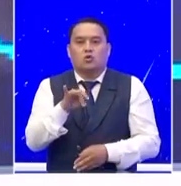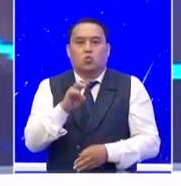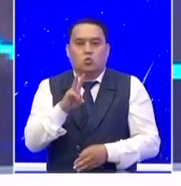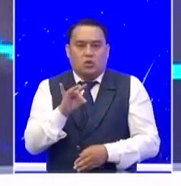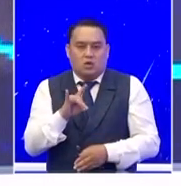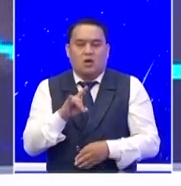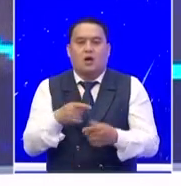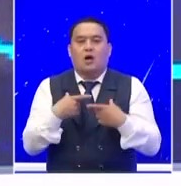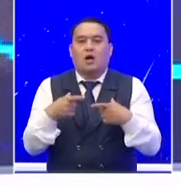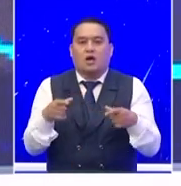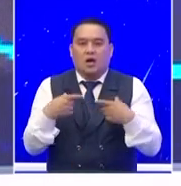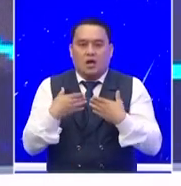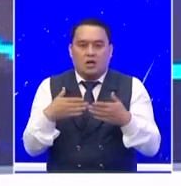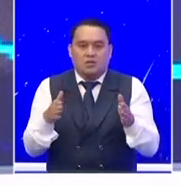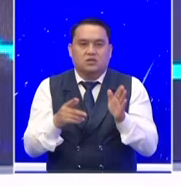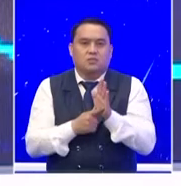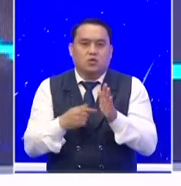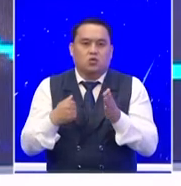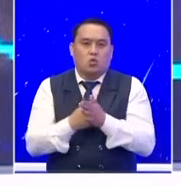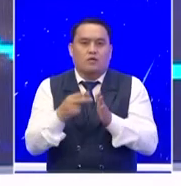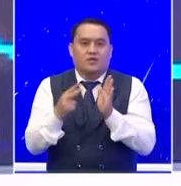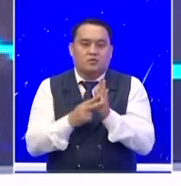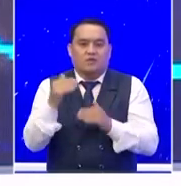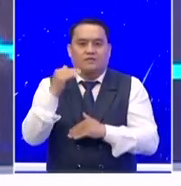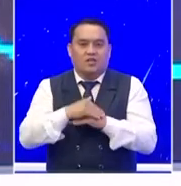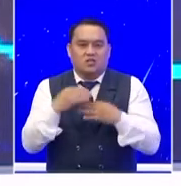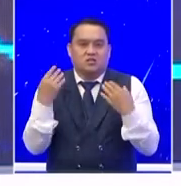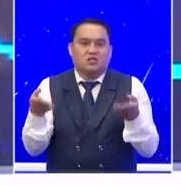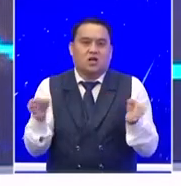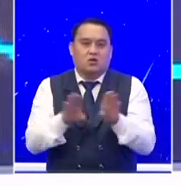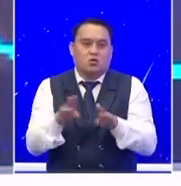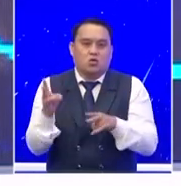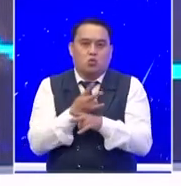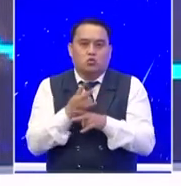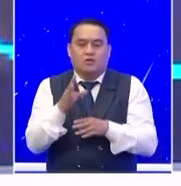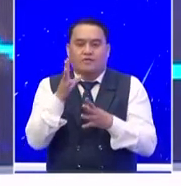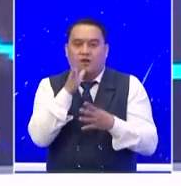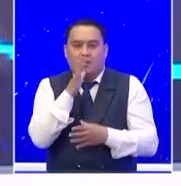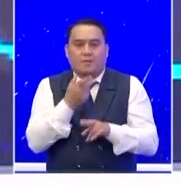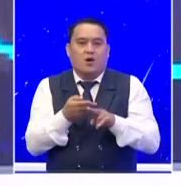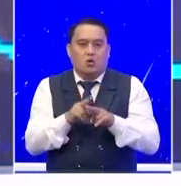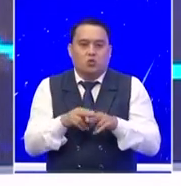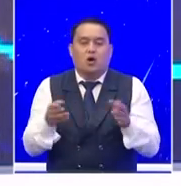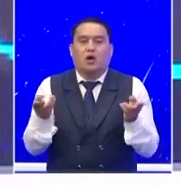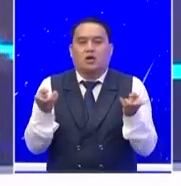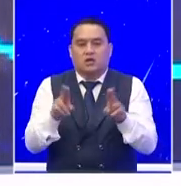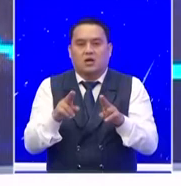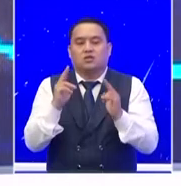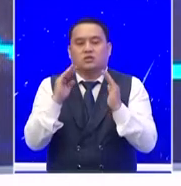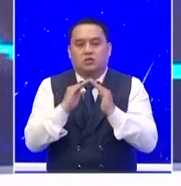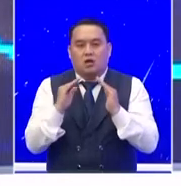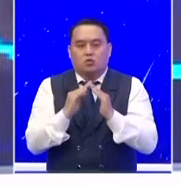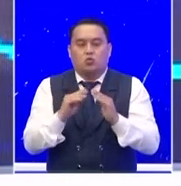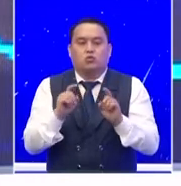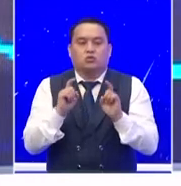мечети будут открыты с 7 утра до 8 вечера. Мечети закрыты в ночное время, поэтому Кадр-Тыны каждый